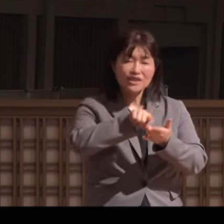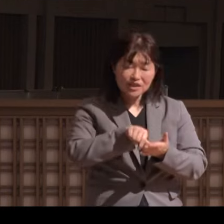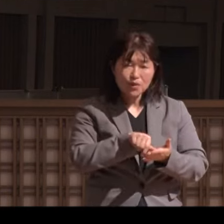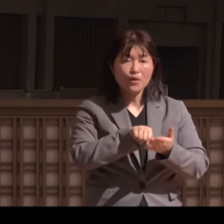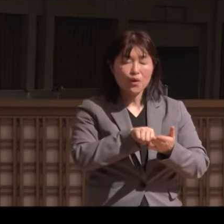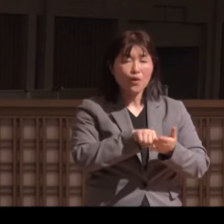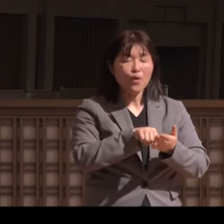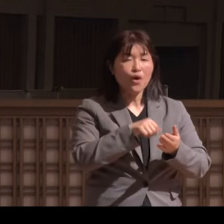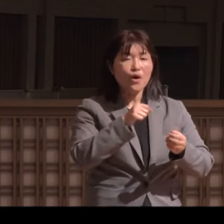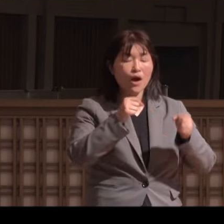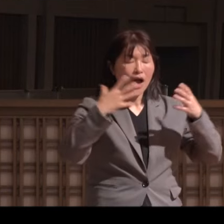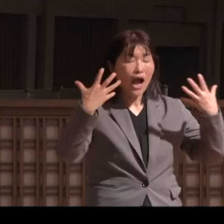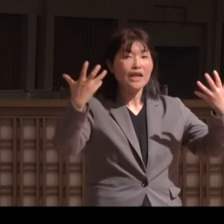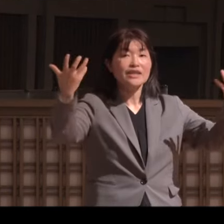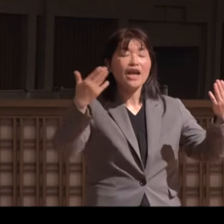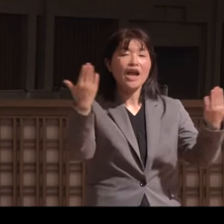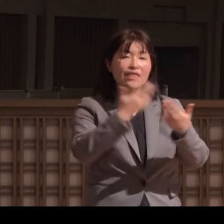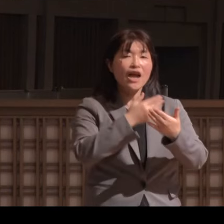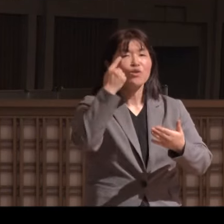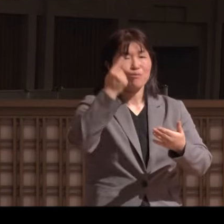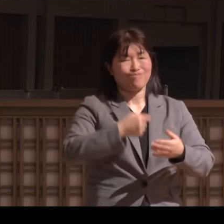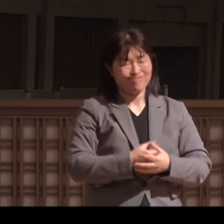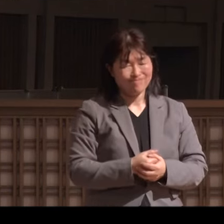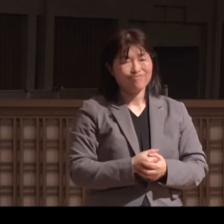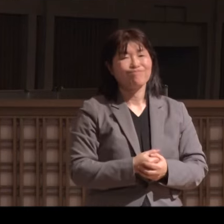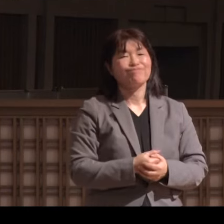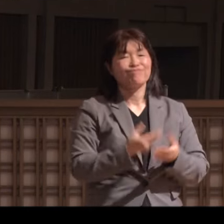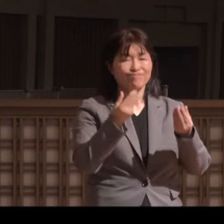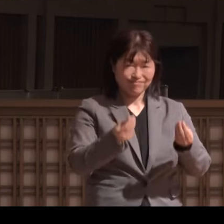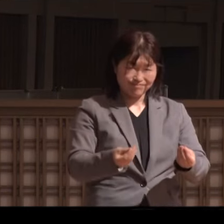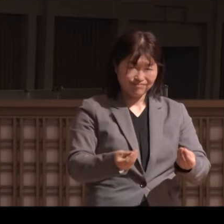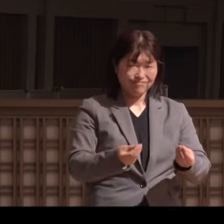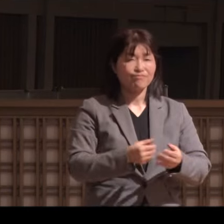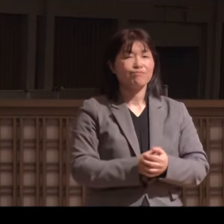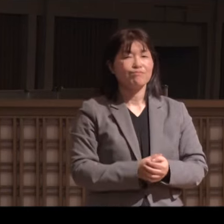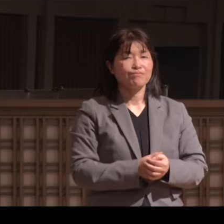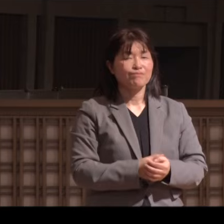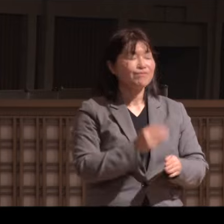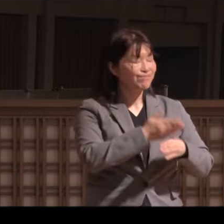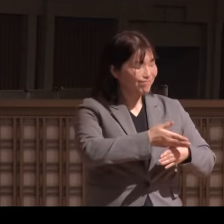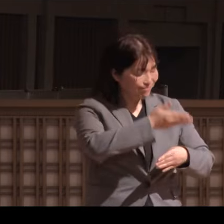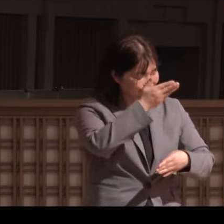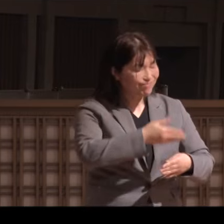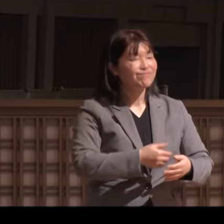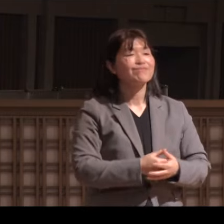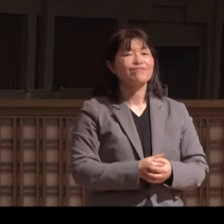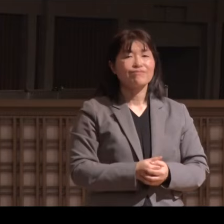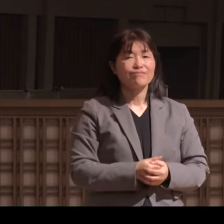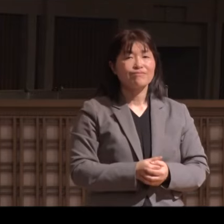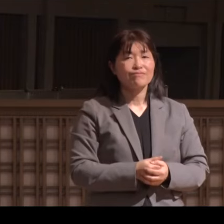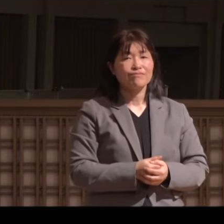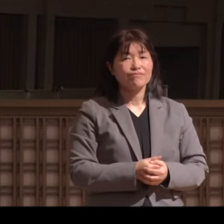の大きな活性化につながってると思っております以上ですありがとうございまし